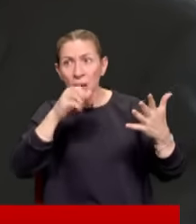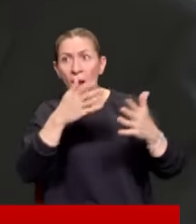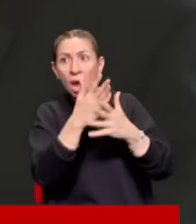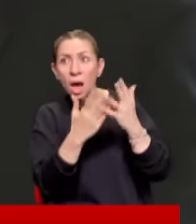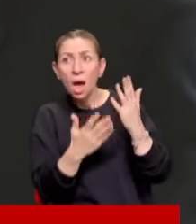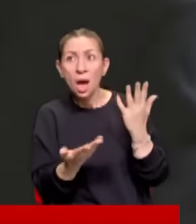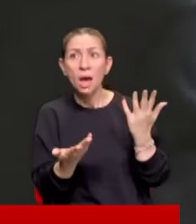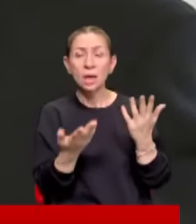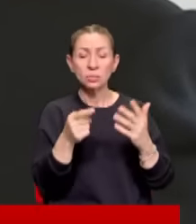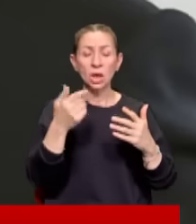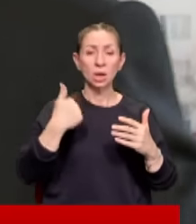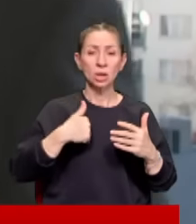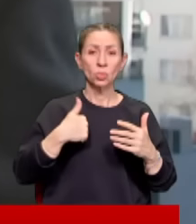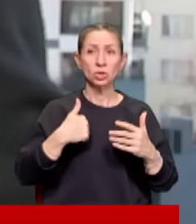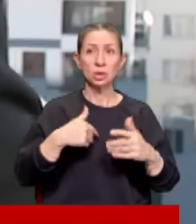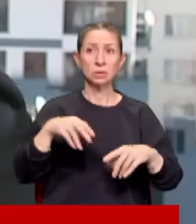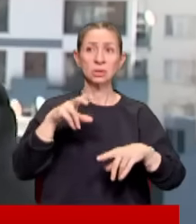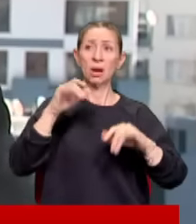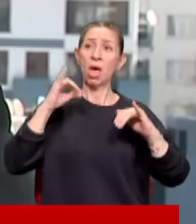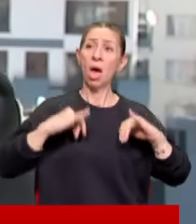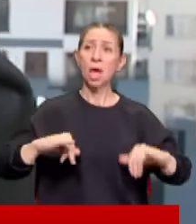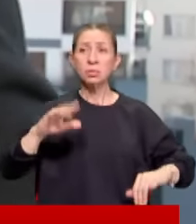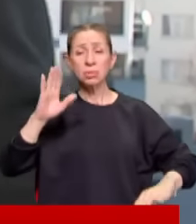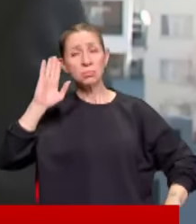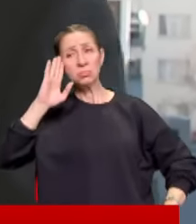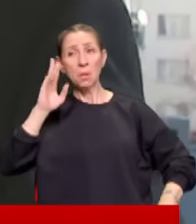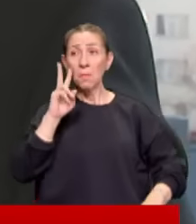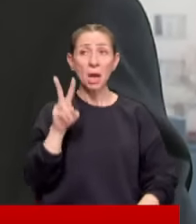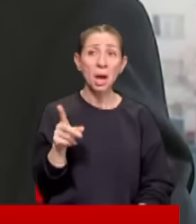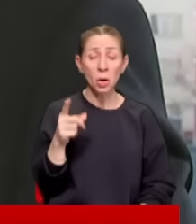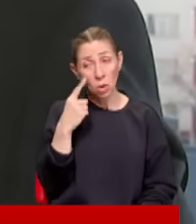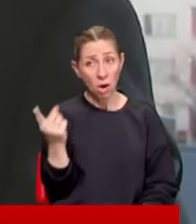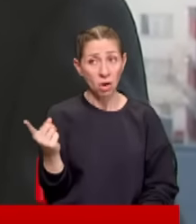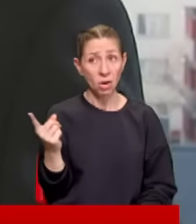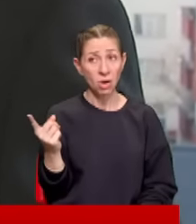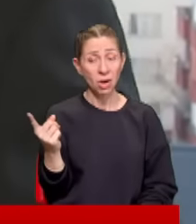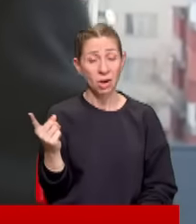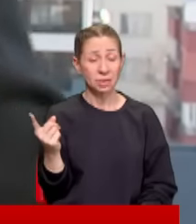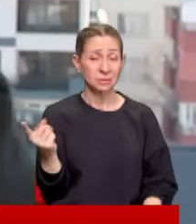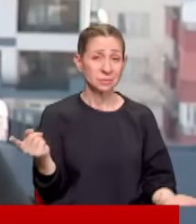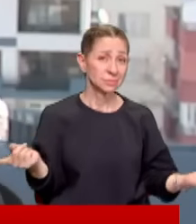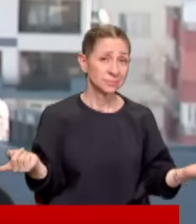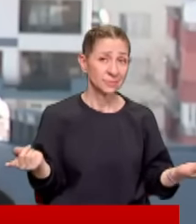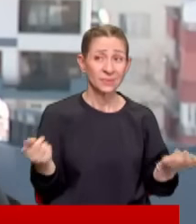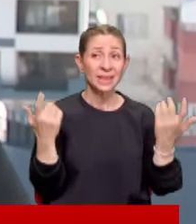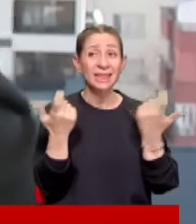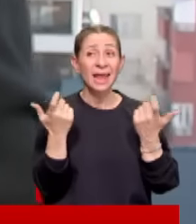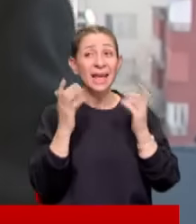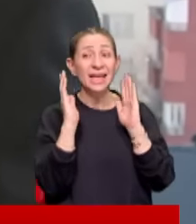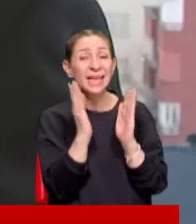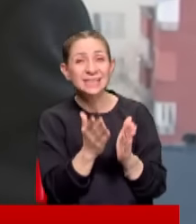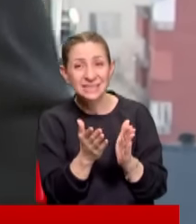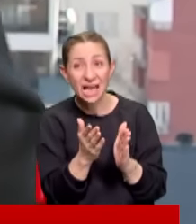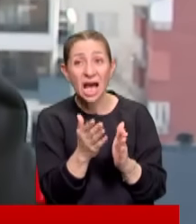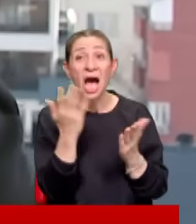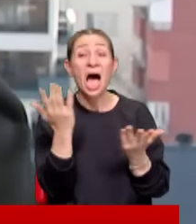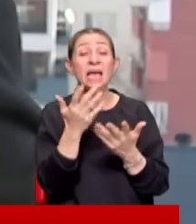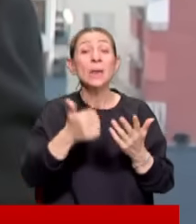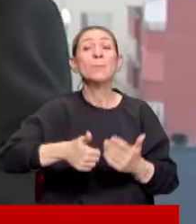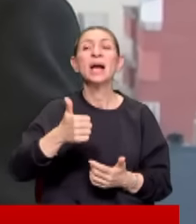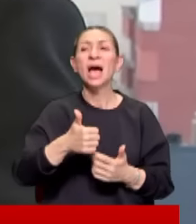anki kamudaki saltanata bakınız. Görün. Yani nereye giderseniz gidin, hangi